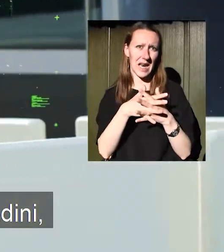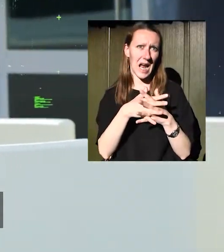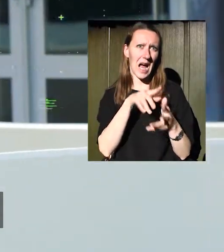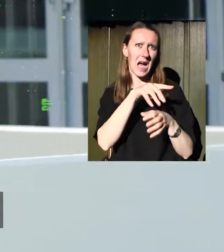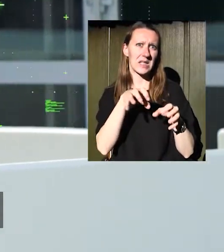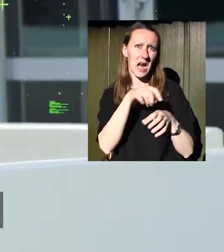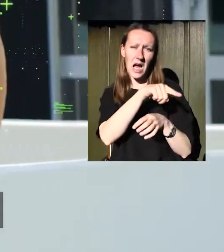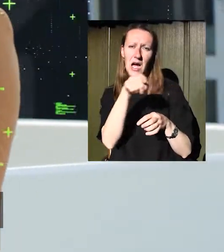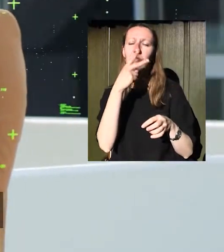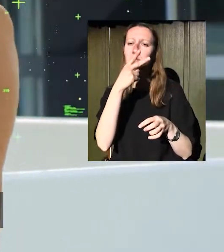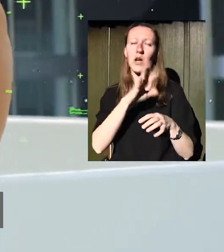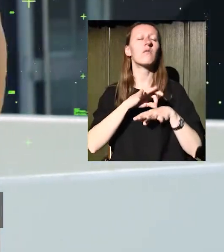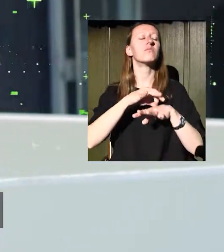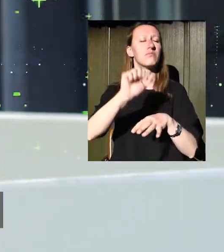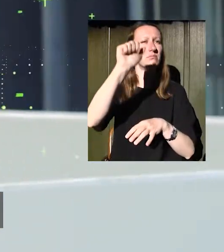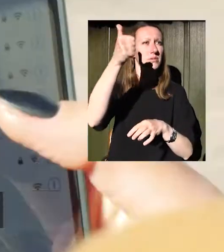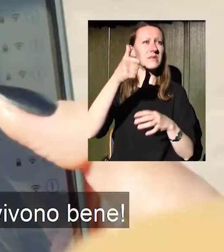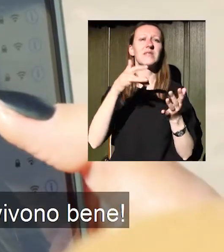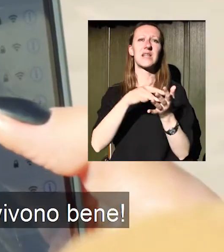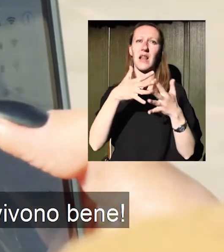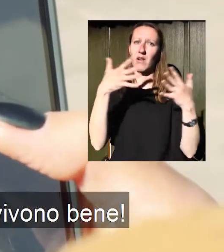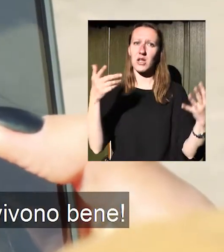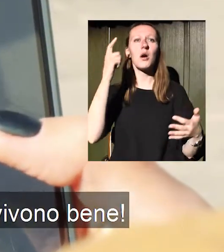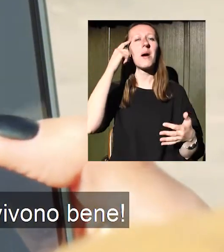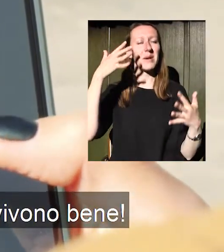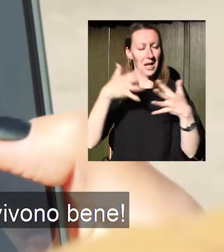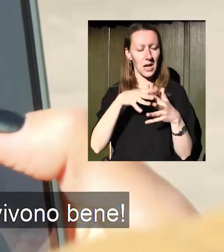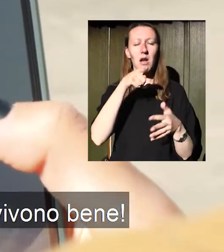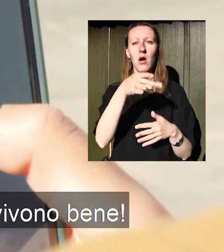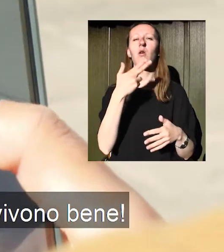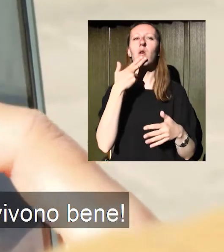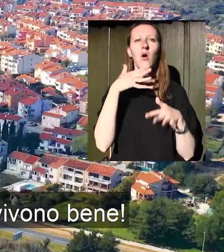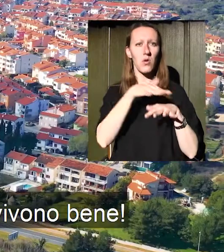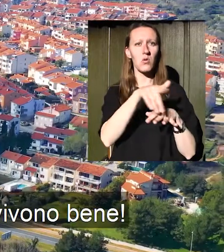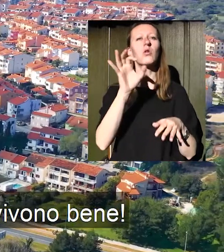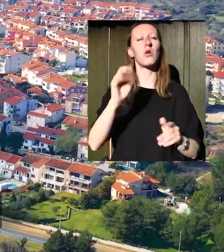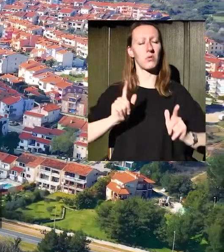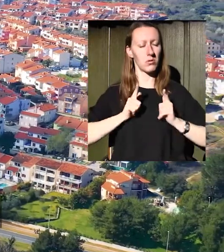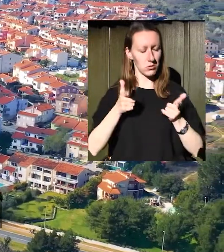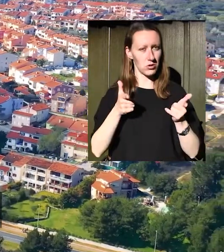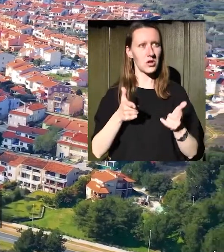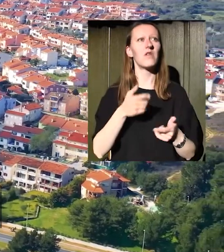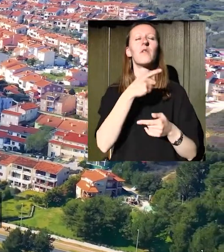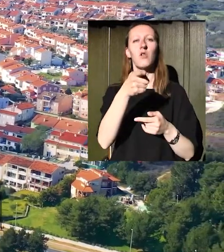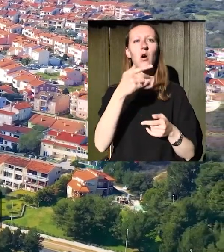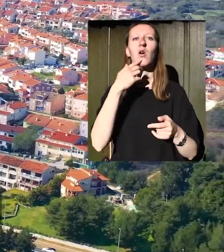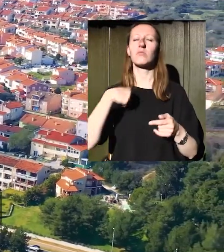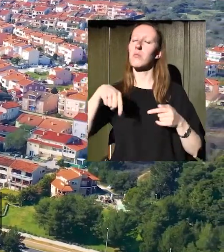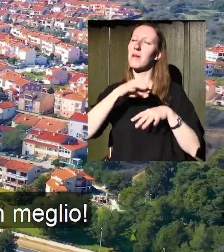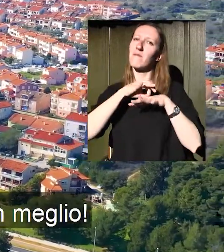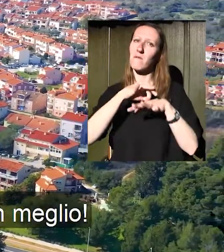građanima, prepoznata je kao vodeći grad srednje veličine. Pametan grad je onaj u kojem ljudi dobro žive. Moto je kojim smo se